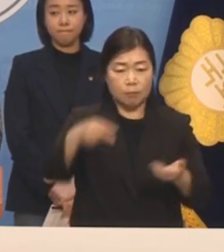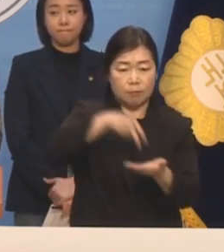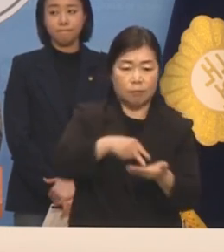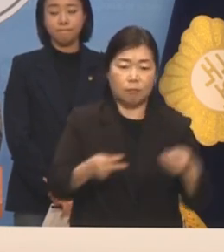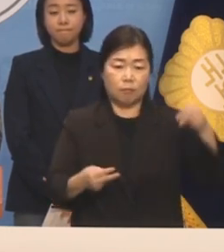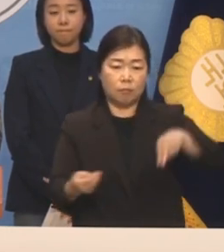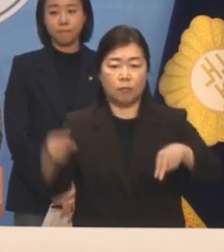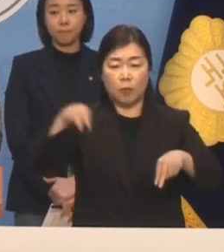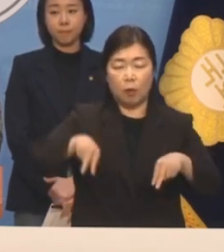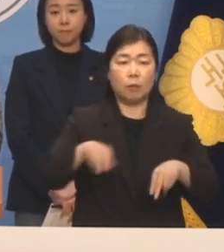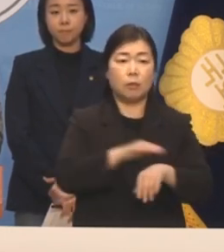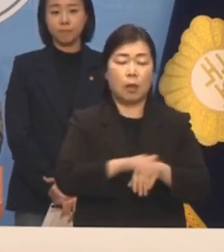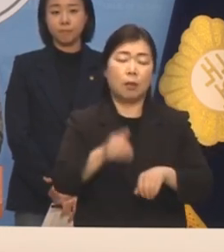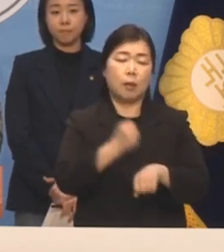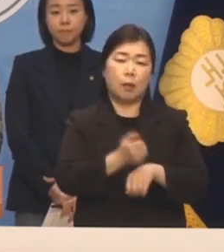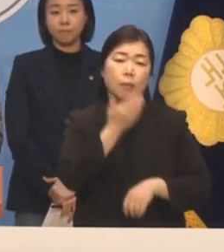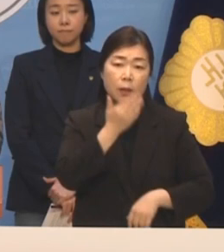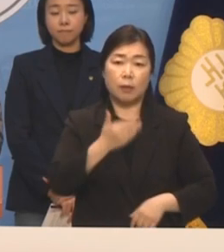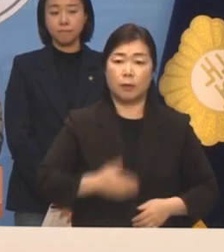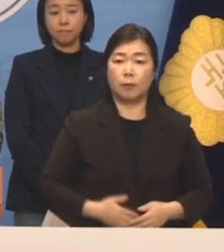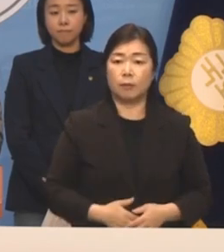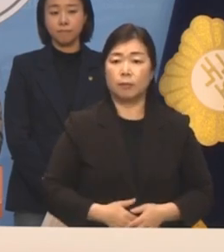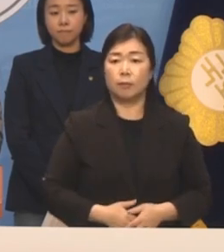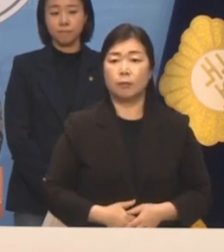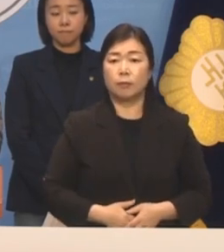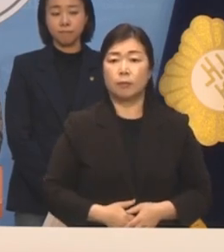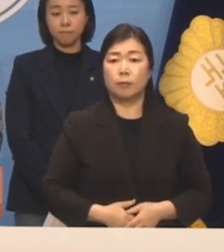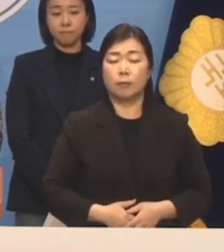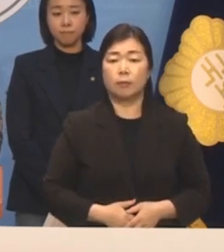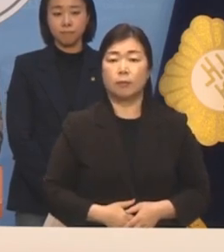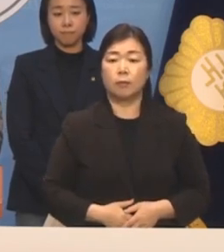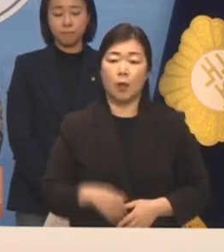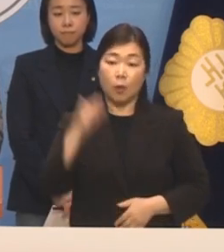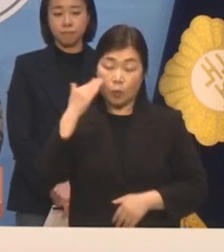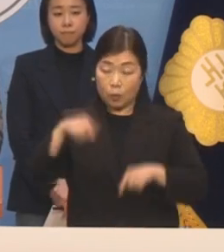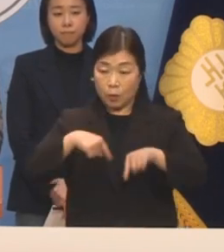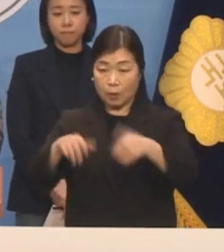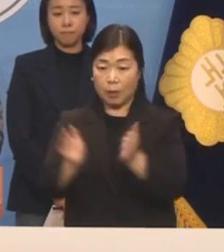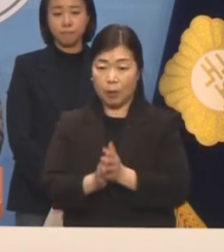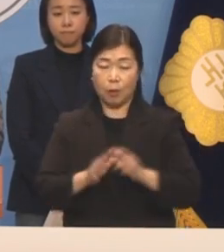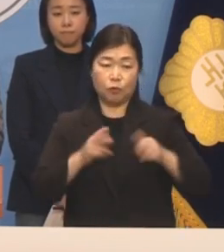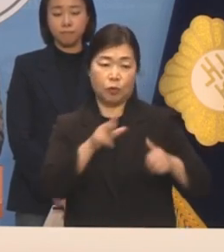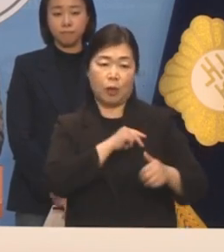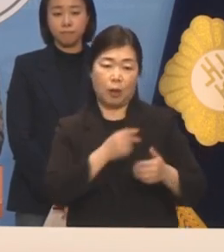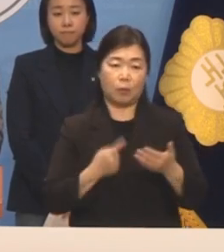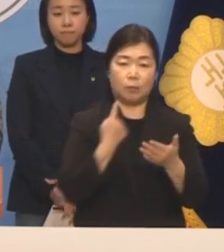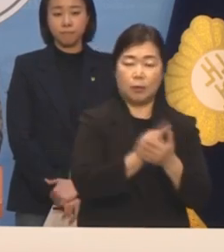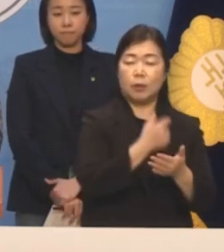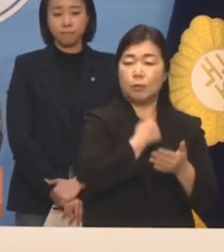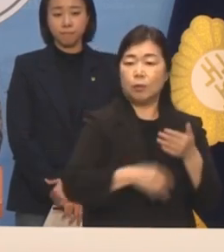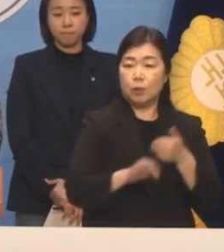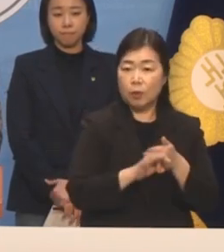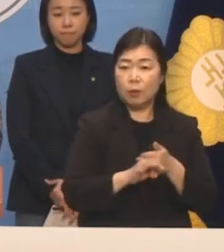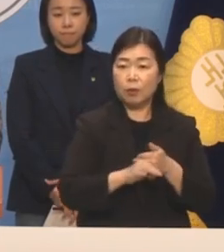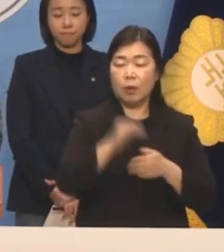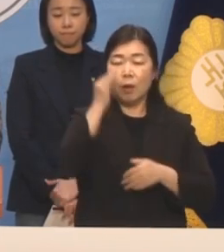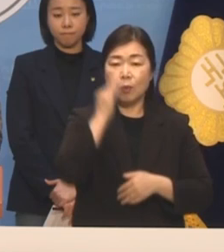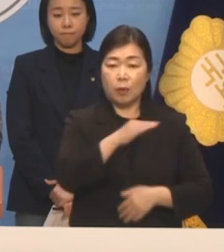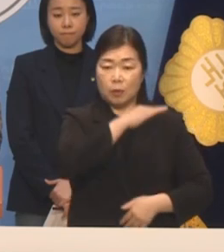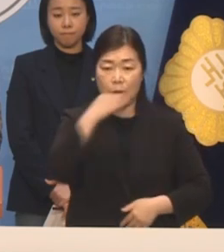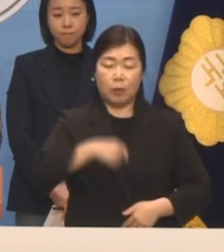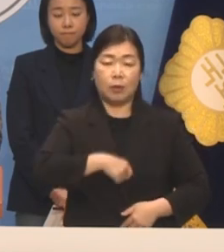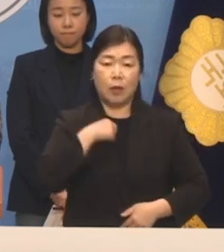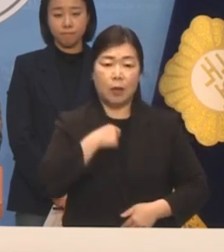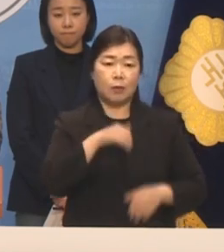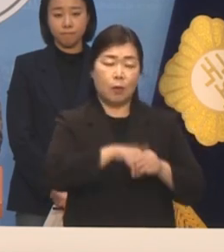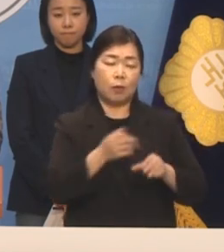녹색당이 가장 잘 할 수 있습니다. 녹색당이 국회로 가기 위해 가치중심 선거연합정당 녹색정의당의 선거 승리를 위해